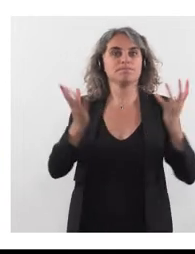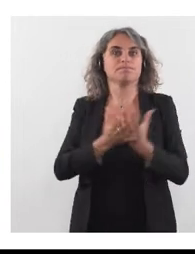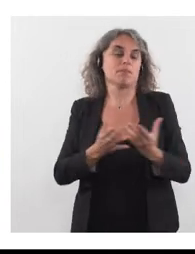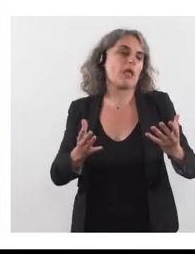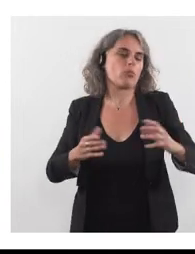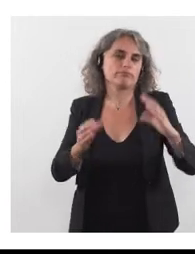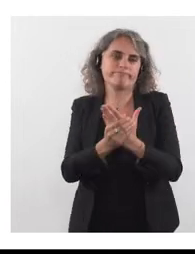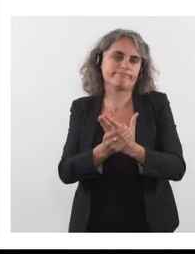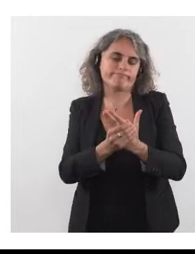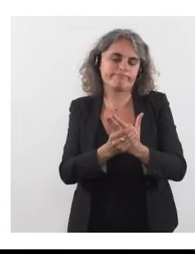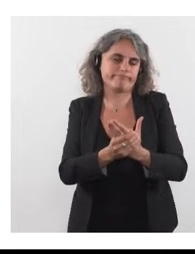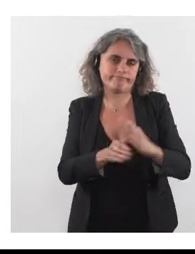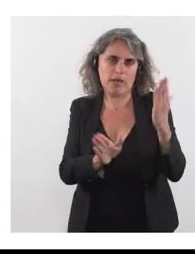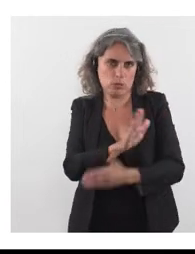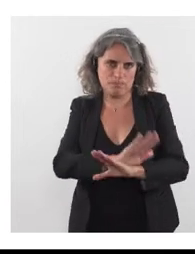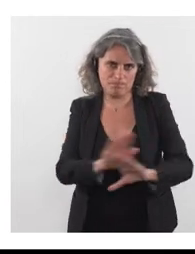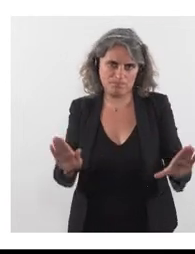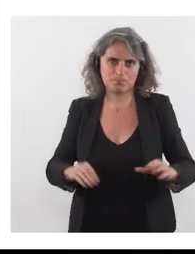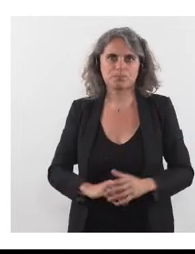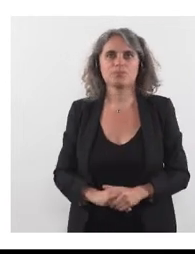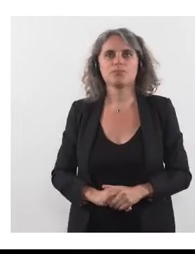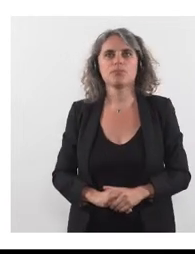n'a pas été gagnée. Et alors,